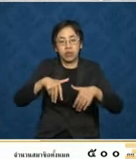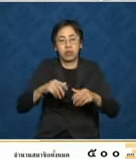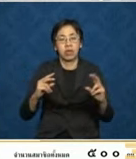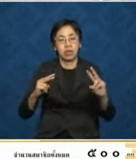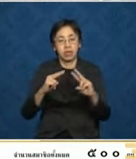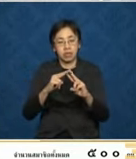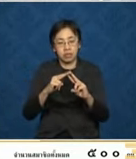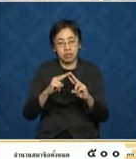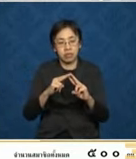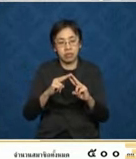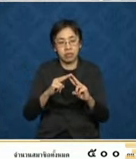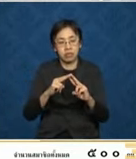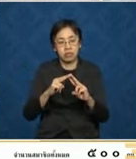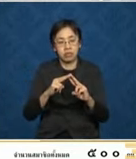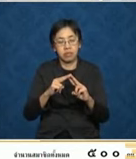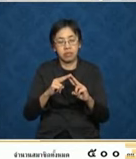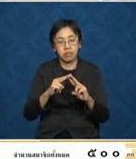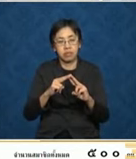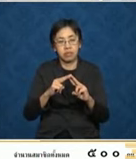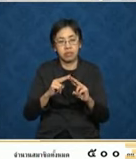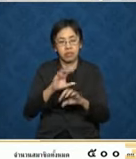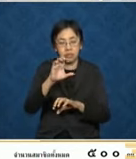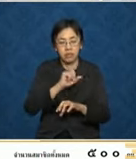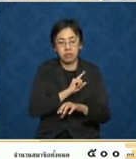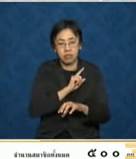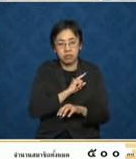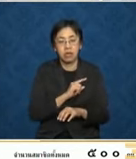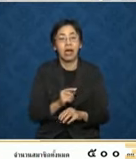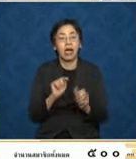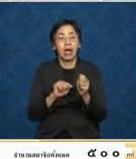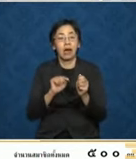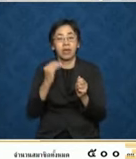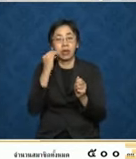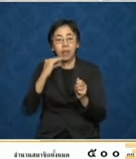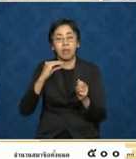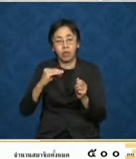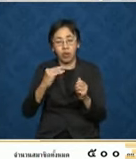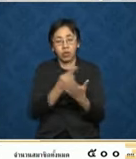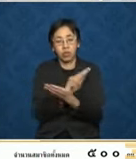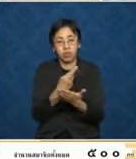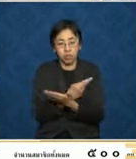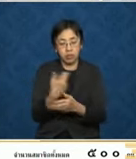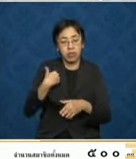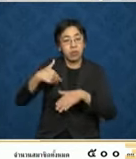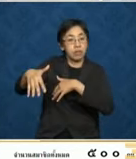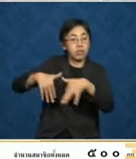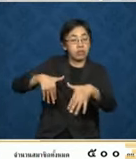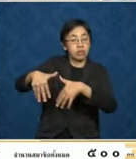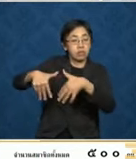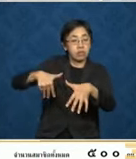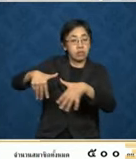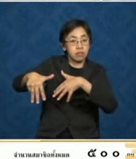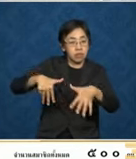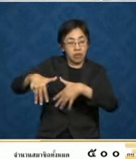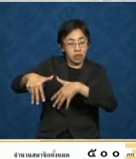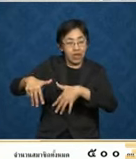ครับไปรณรงค์นะครับในพื้นที่ผมที่อำเภอบ้านโป่งจังหวัดราชบุรีก็มีชุมชนอยู่ชุมชนนึงครับท่านประธานก็คือชุมชนบ้